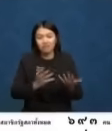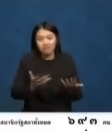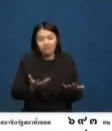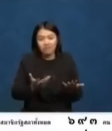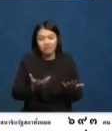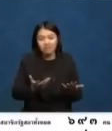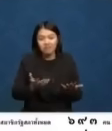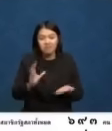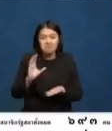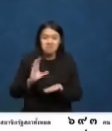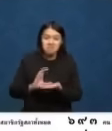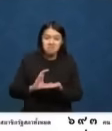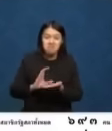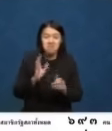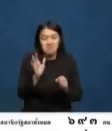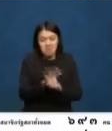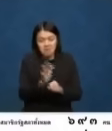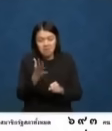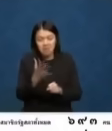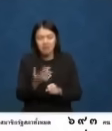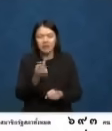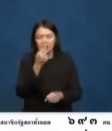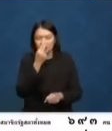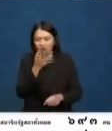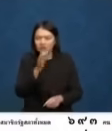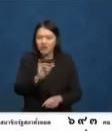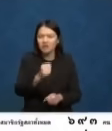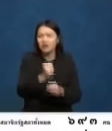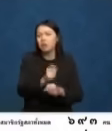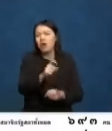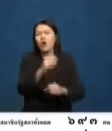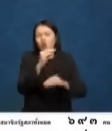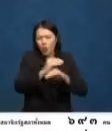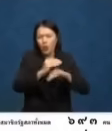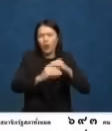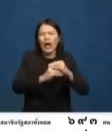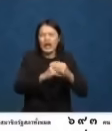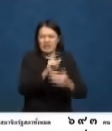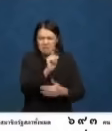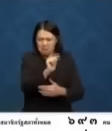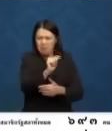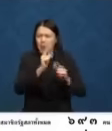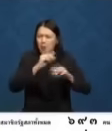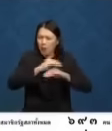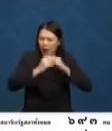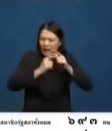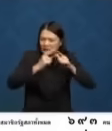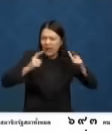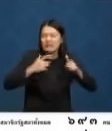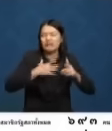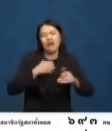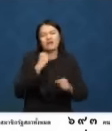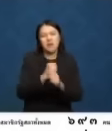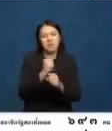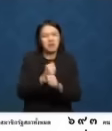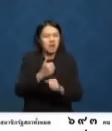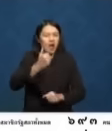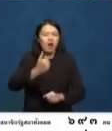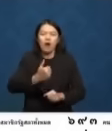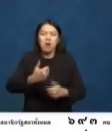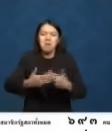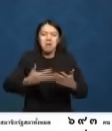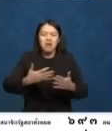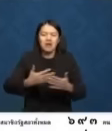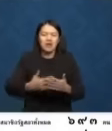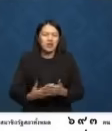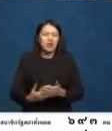บอกไม่ตรงปกไม่ตงปกใช่ครับเพราะว่าไม่ใช่เงินดิจิตอลว่าเปลี่ยนมาหลายรอบแล้วอไปดูคำแถลงของนายกรัฐมนตรี